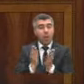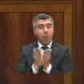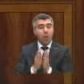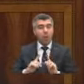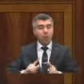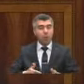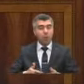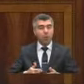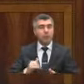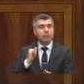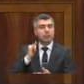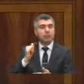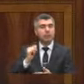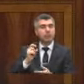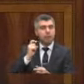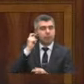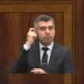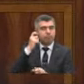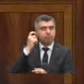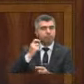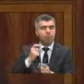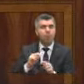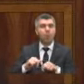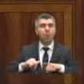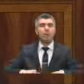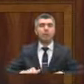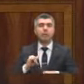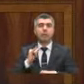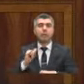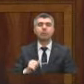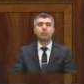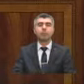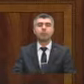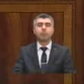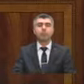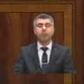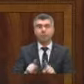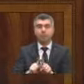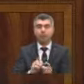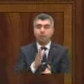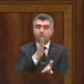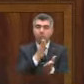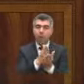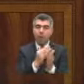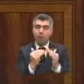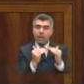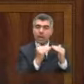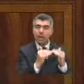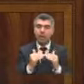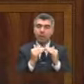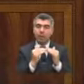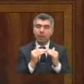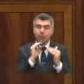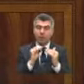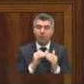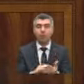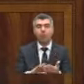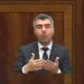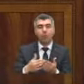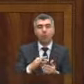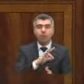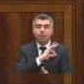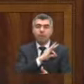ضمن الانشغالات الأساسية للوزارة لارتباطه بالإنصاف وتكافؤ الفرص في